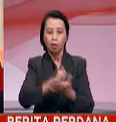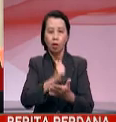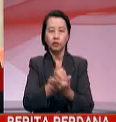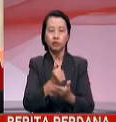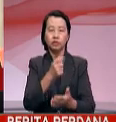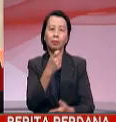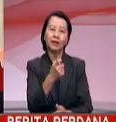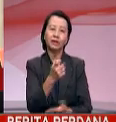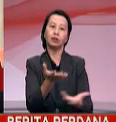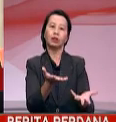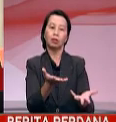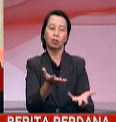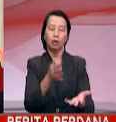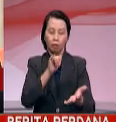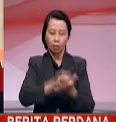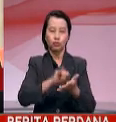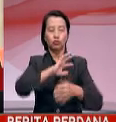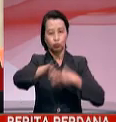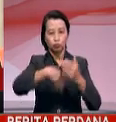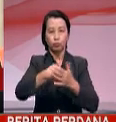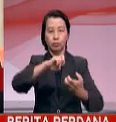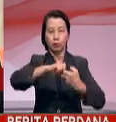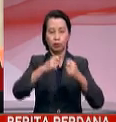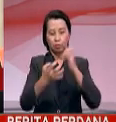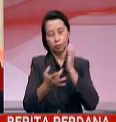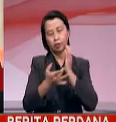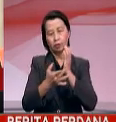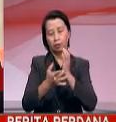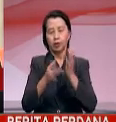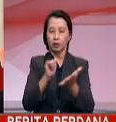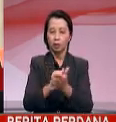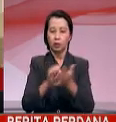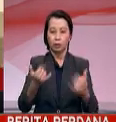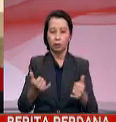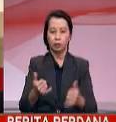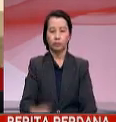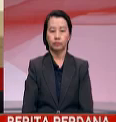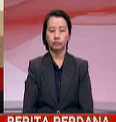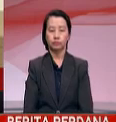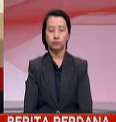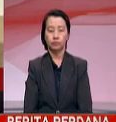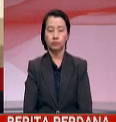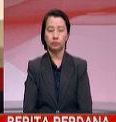aktif. So this more technical problem, tapi 97% of them have received.